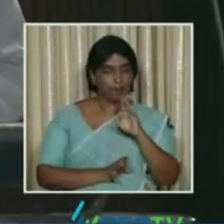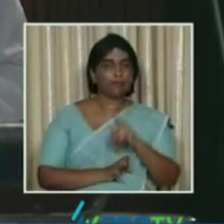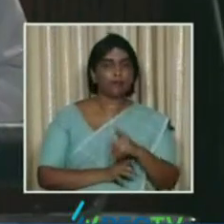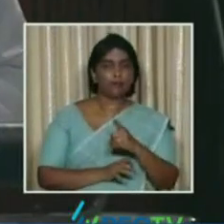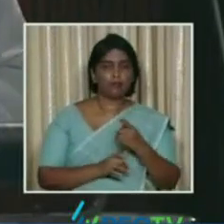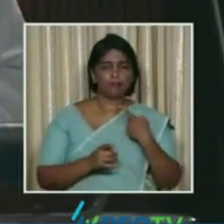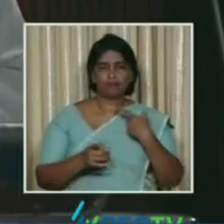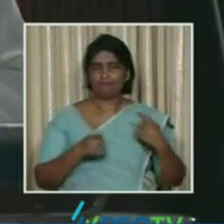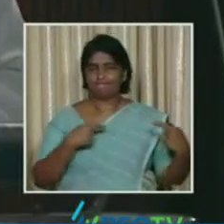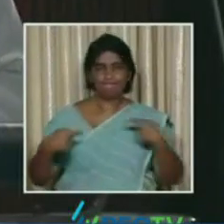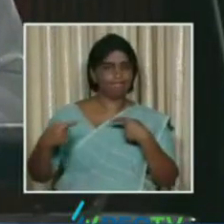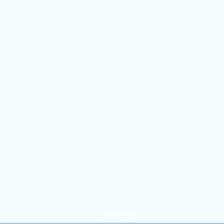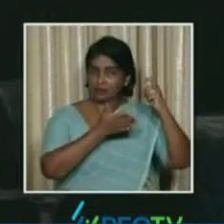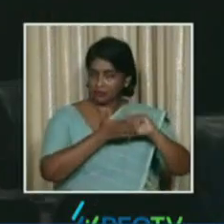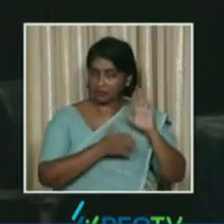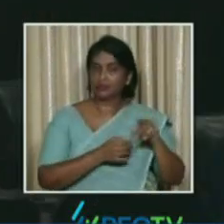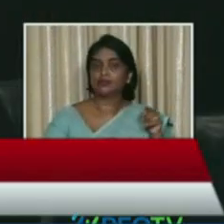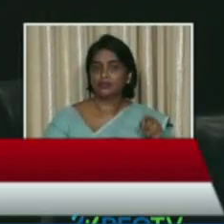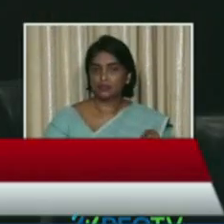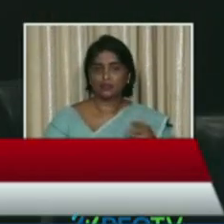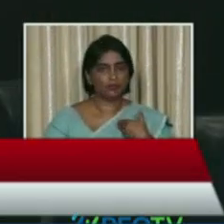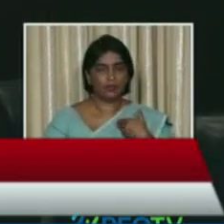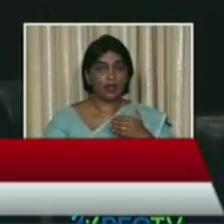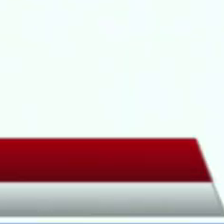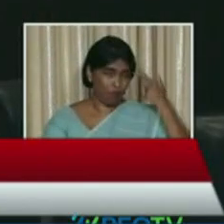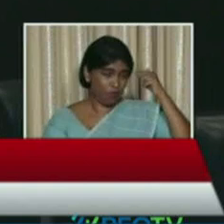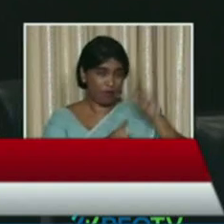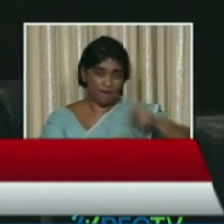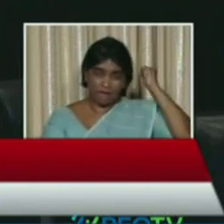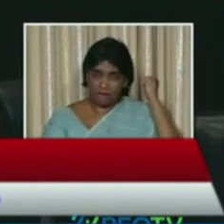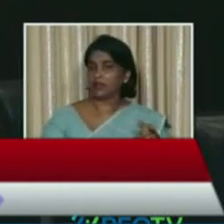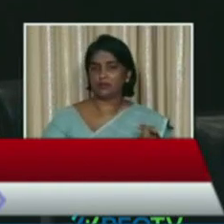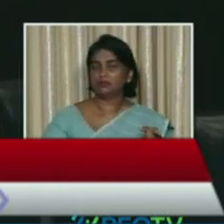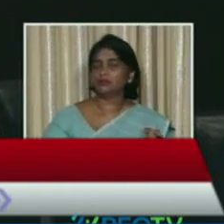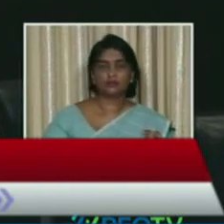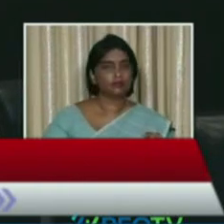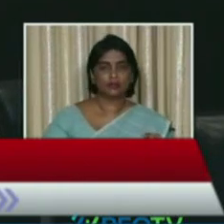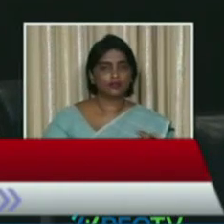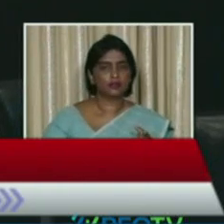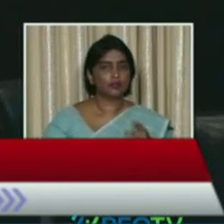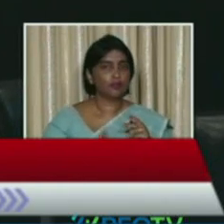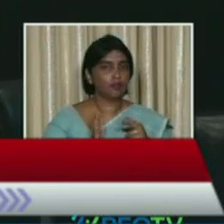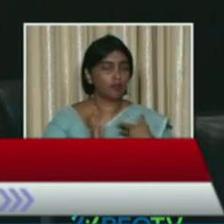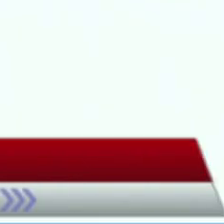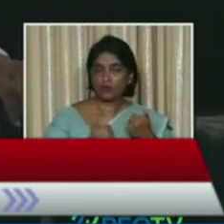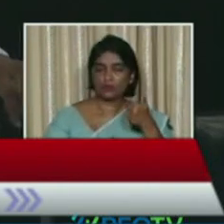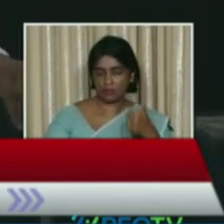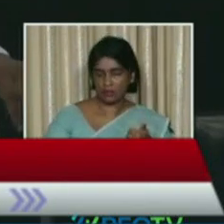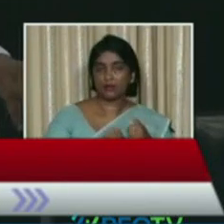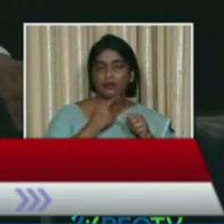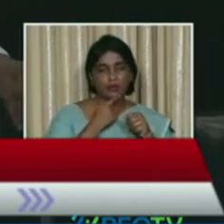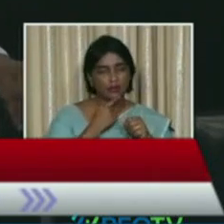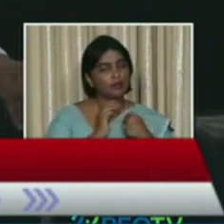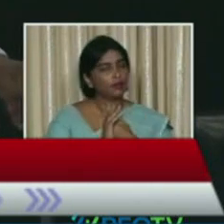මේ කැත්තර පොල්ලට ඉඳලා විසඳන්න පුළුවන් ප්‍රශ්නයක් නෙවෙයි. අපි කිසිසේත්ම දරුවන් ප්‍රාණපෑයට තබා ගන්නා වූ කිසිදු ව්‍යාපෘතික හවුල්කරුවන් නෙමෙයි. ඒස